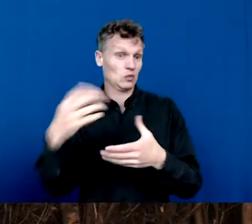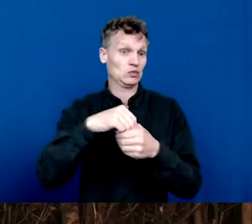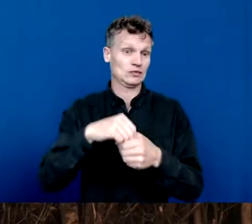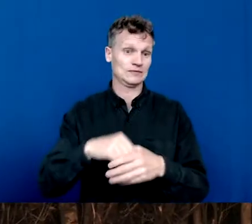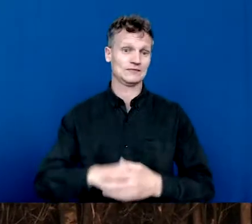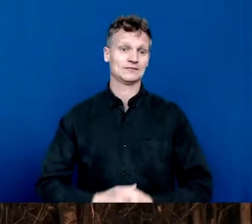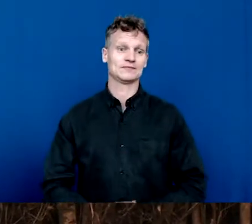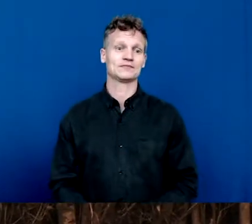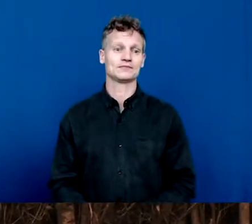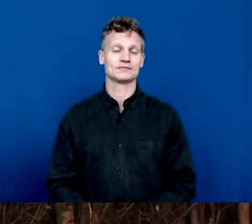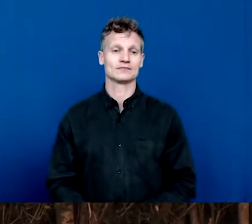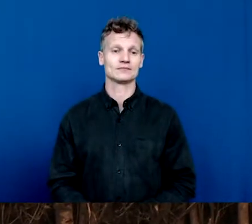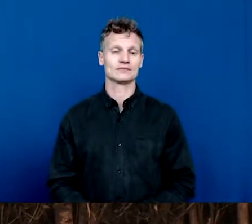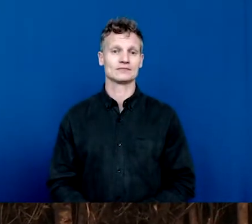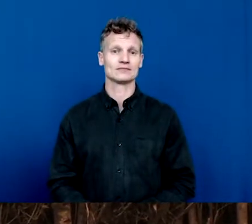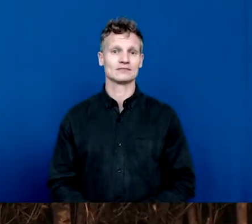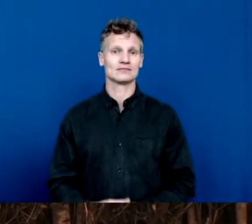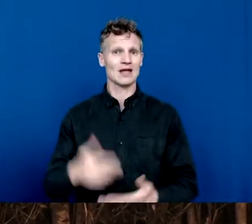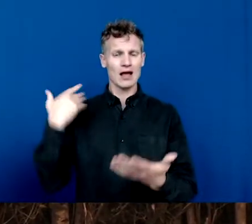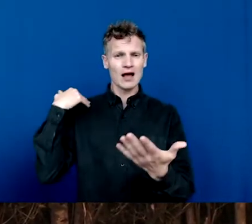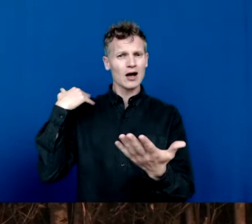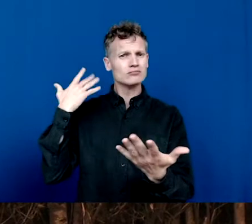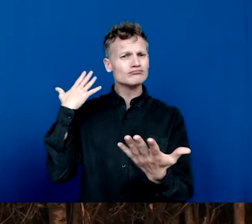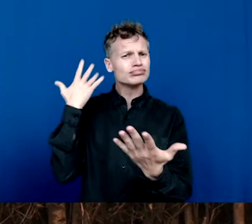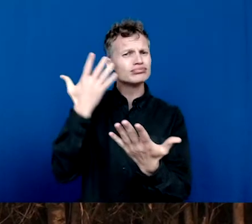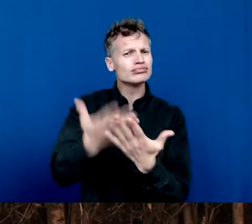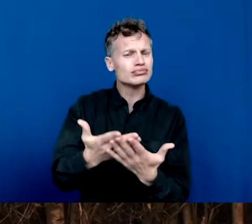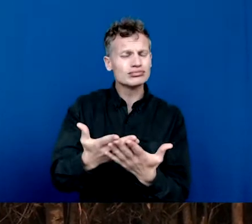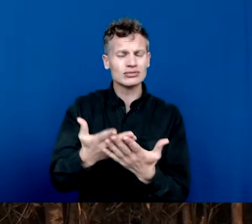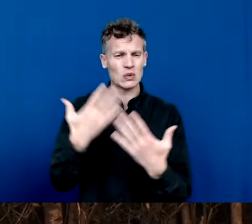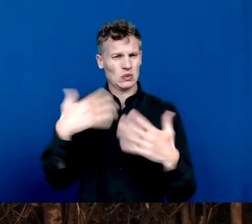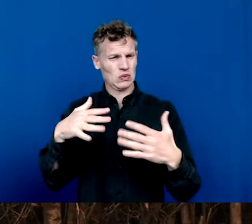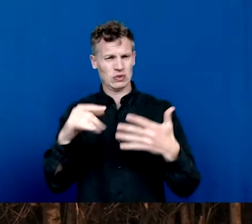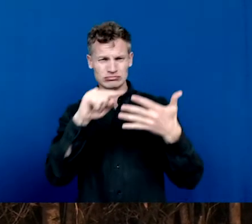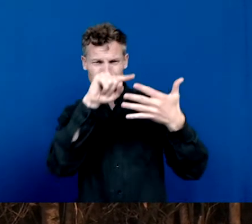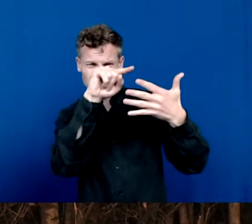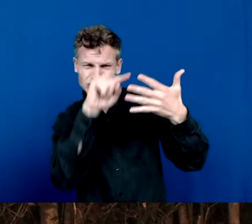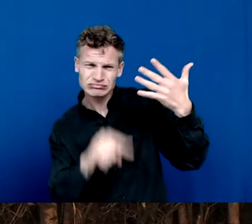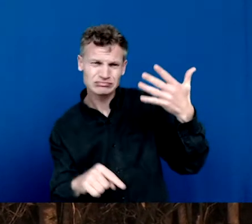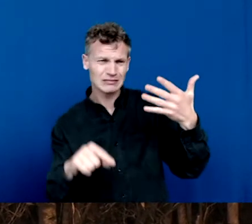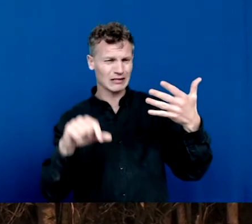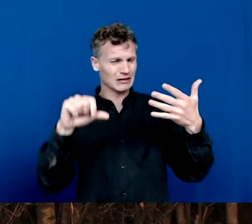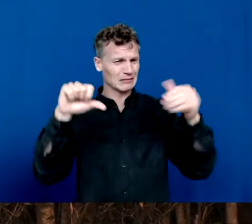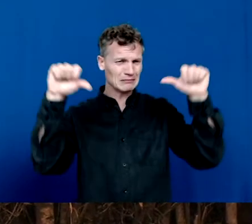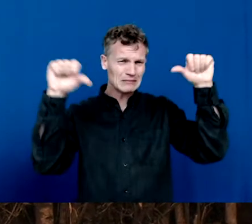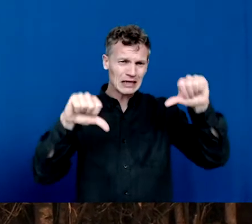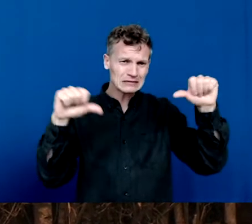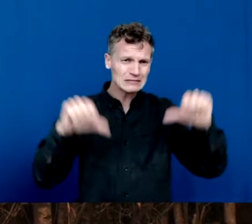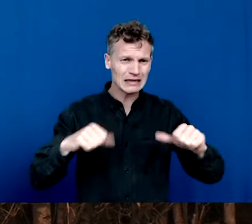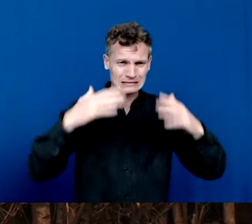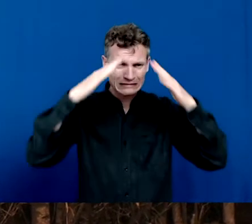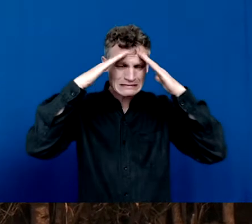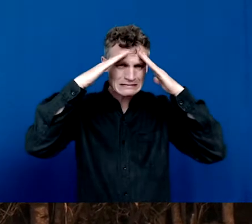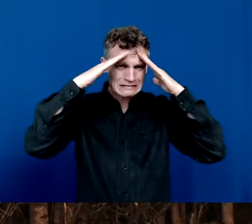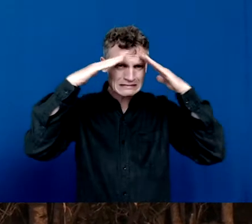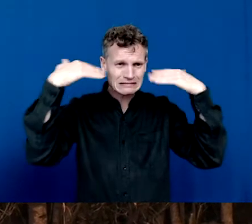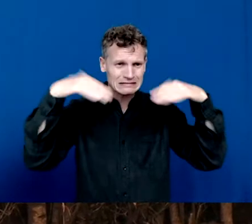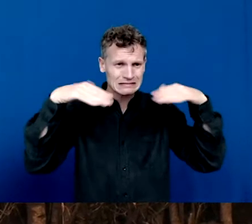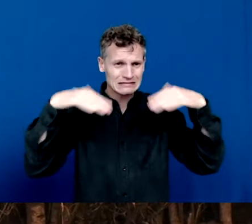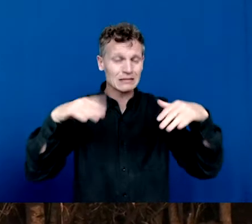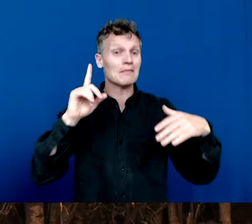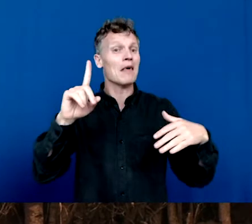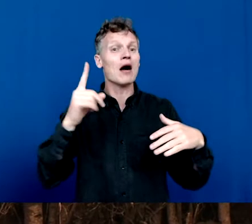Tous ces faits semblent accablants, mais des changements se produisent chaque jour et sont porteurs